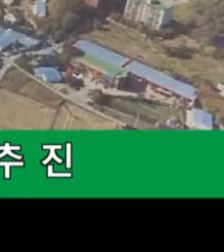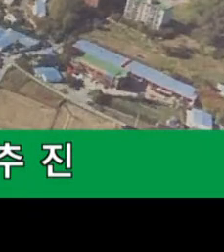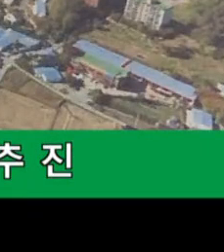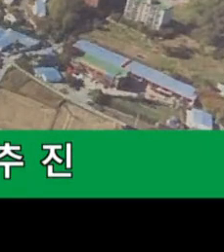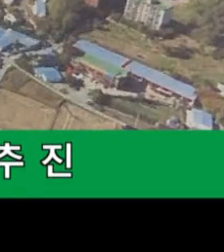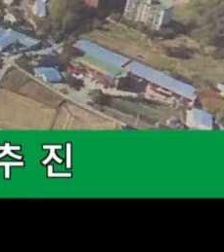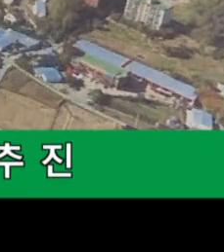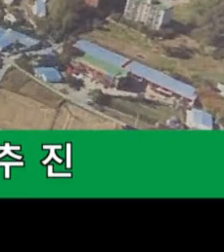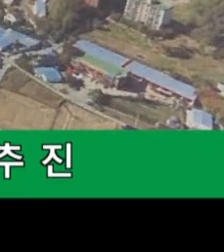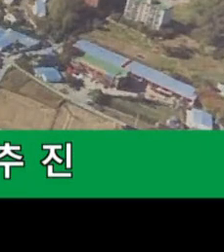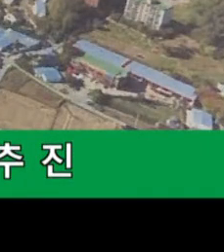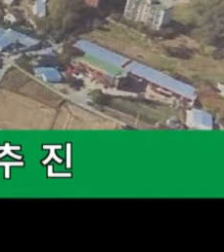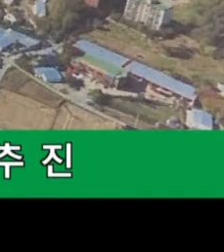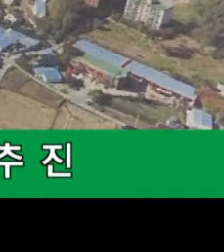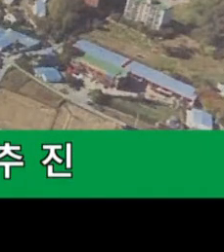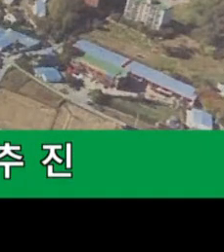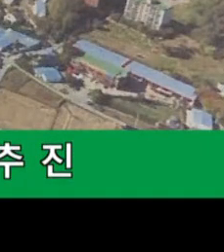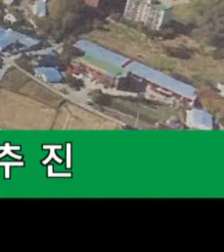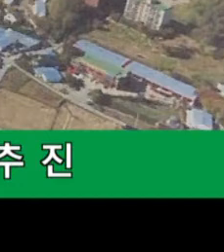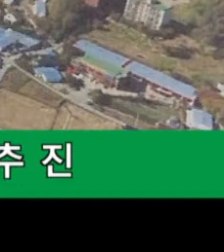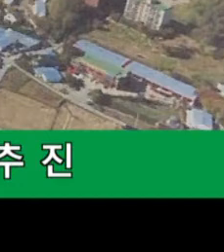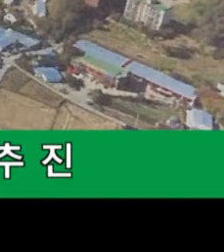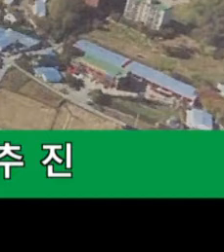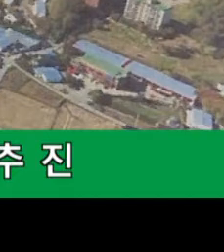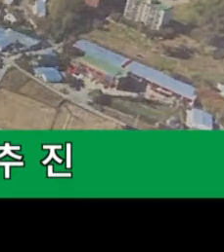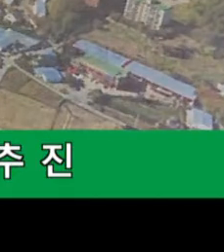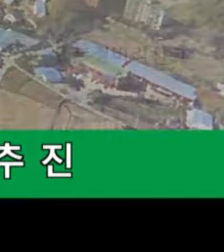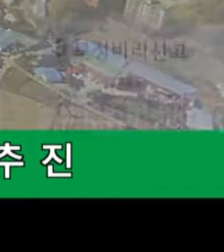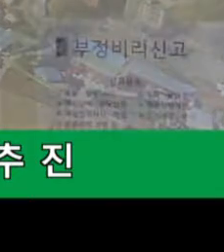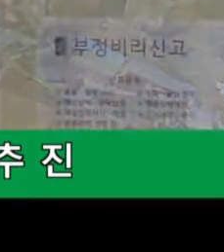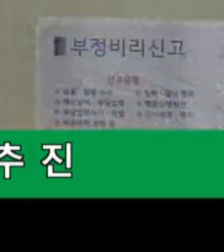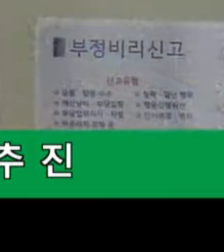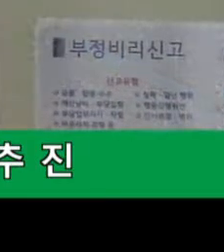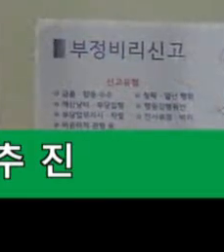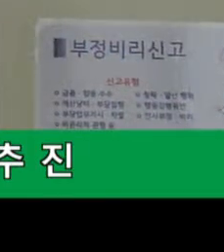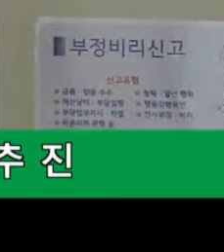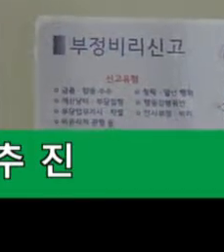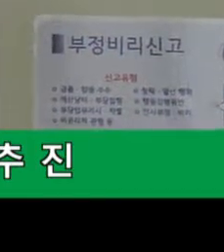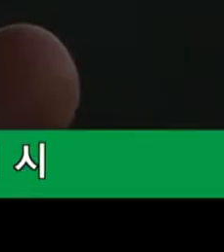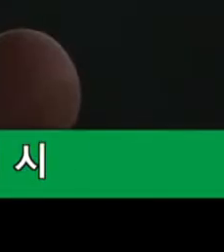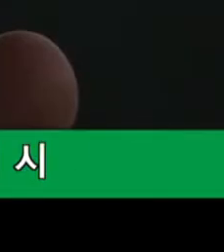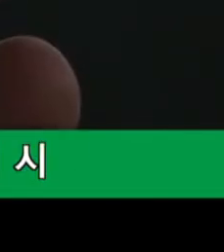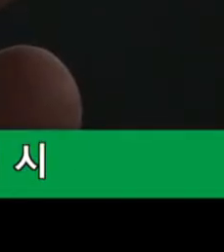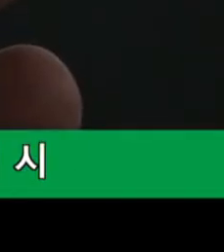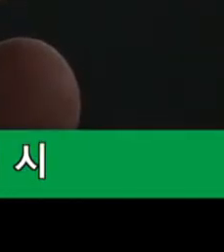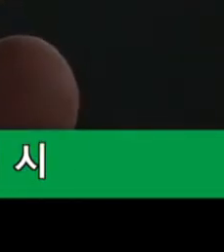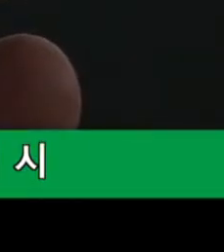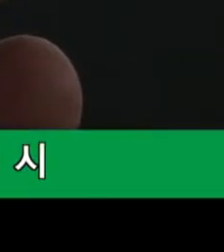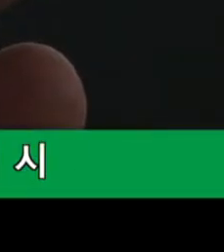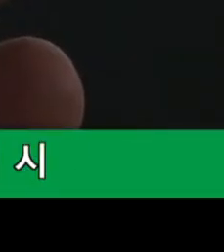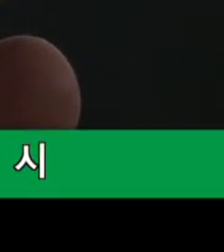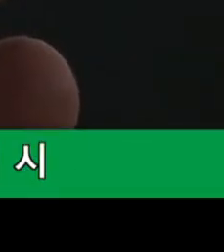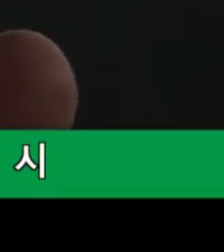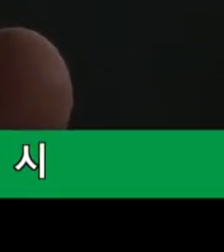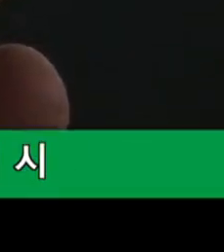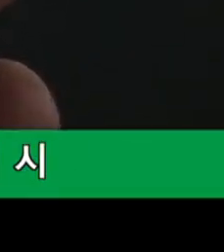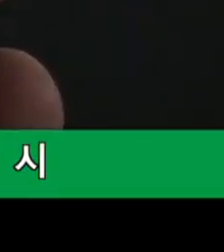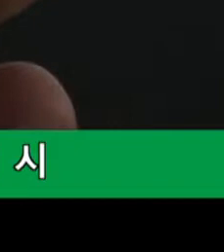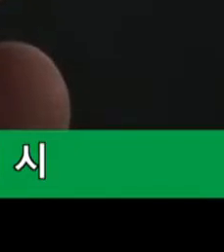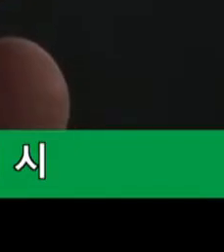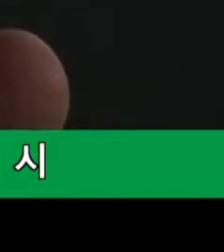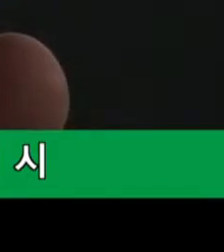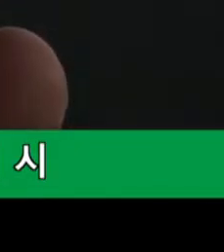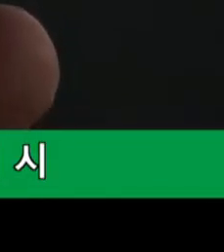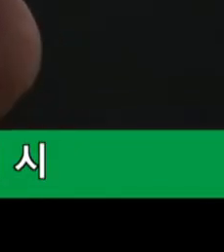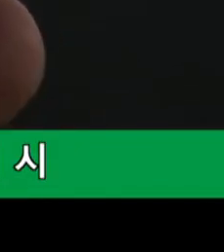활성화와 도시발전을 위해 유통상업 목적의 보전구역 도시개발 사업을 본격 추진합니다. 탑승한 택시의 정보와 위치